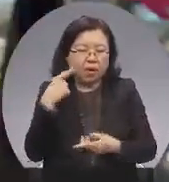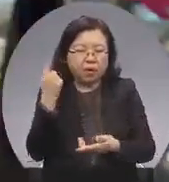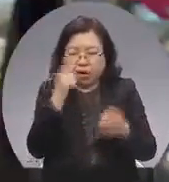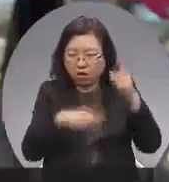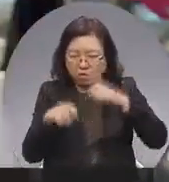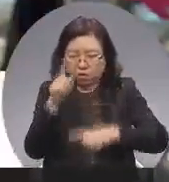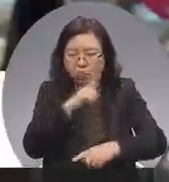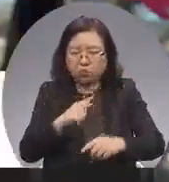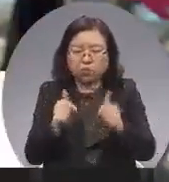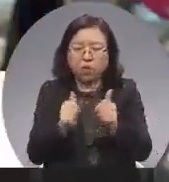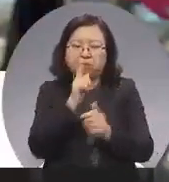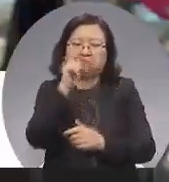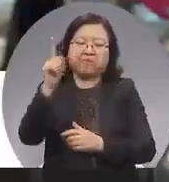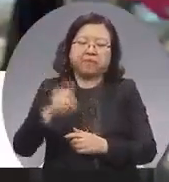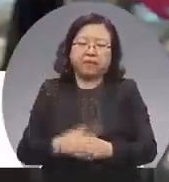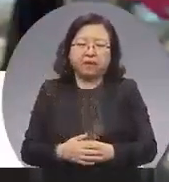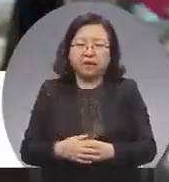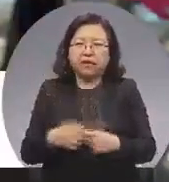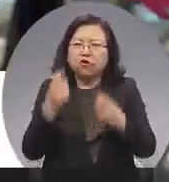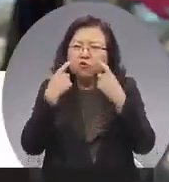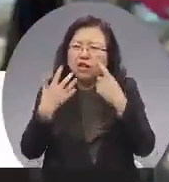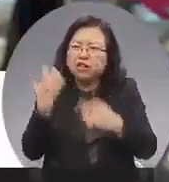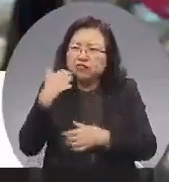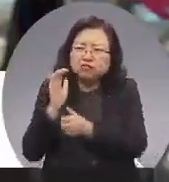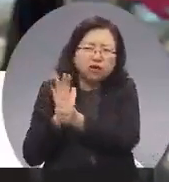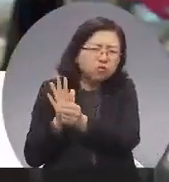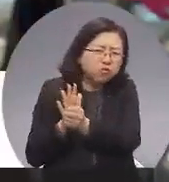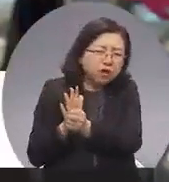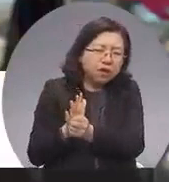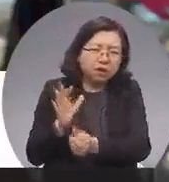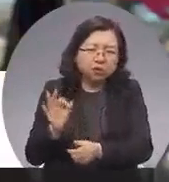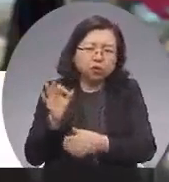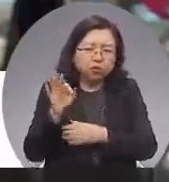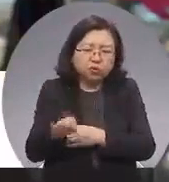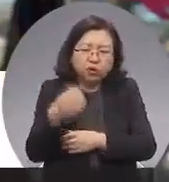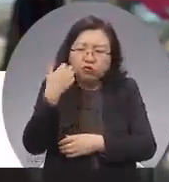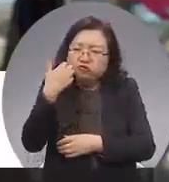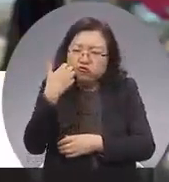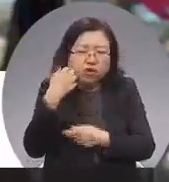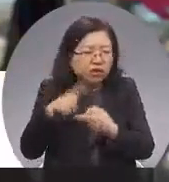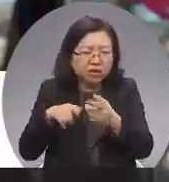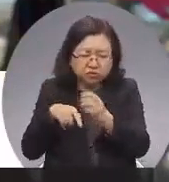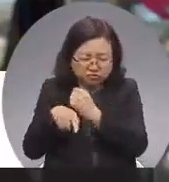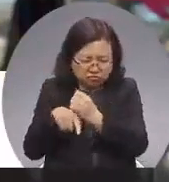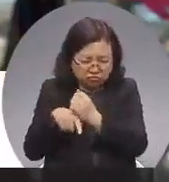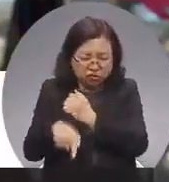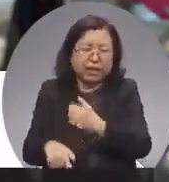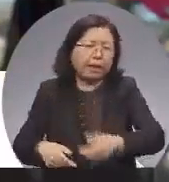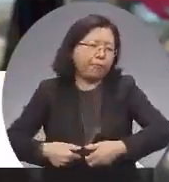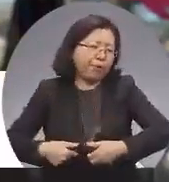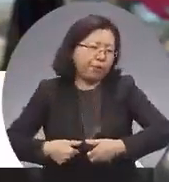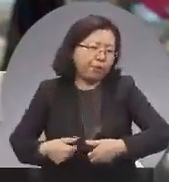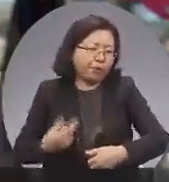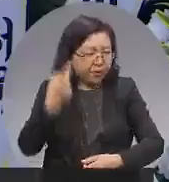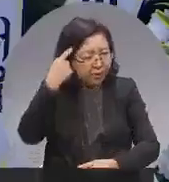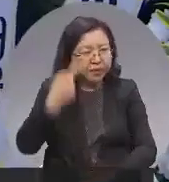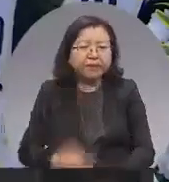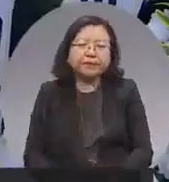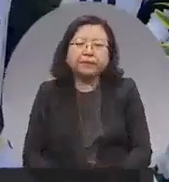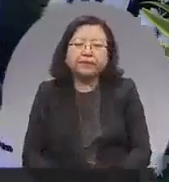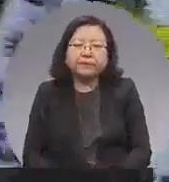배우가 있다 이 자금 쪼리 누구인지에 대한 수사도 반드시 해야 된다라고 생각을 합니다